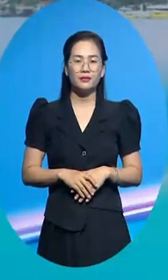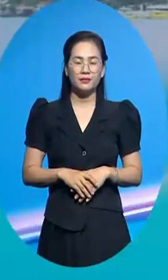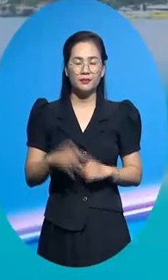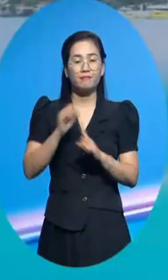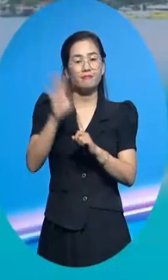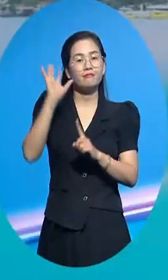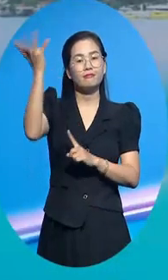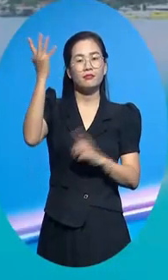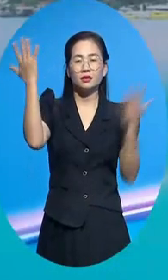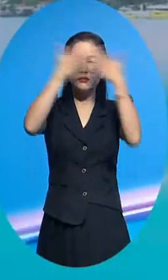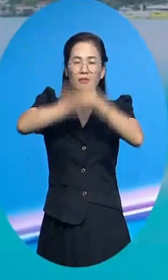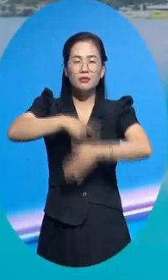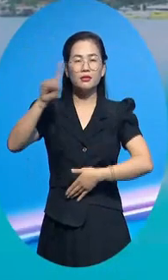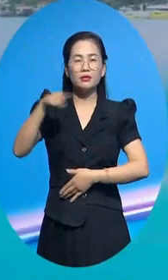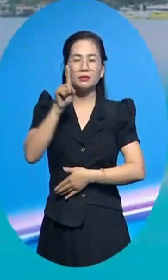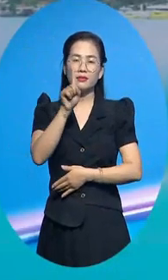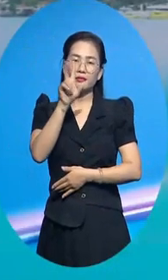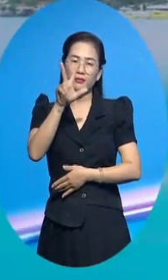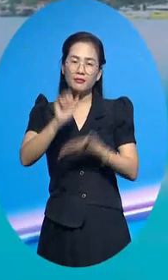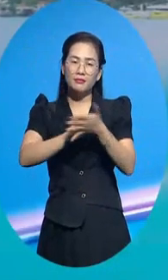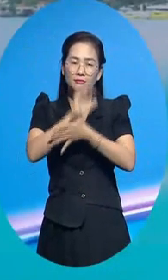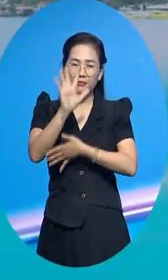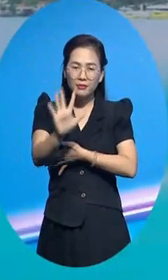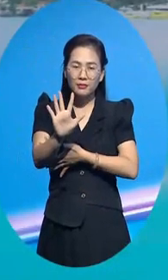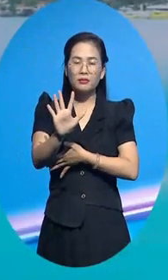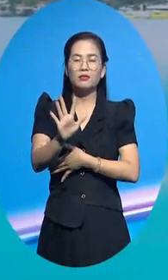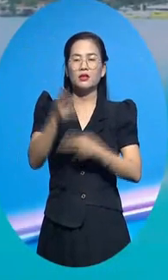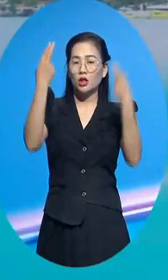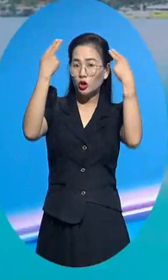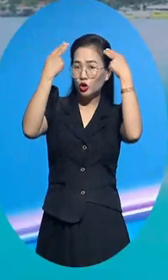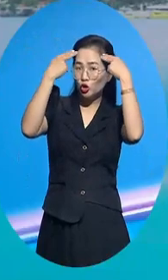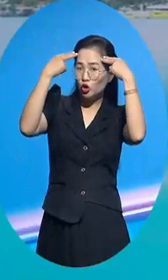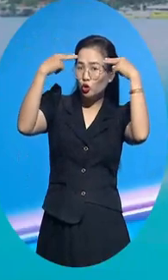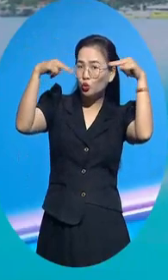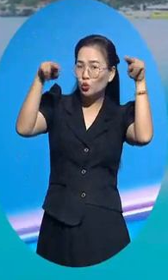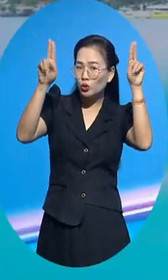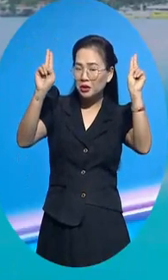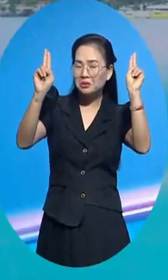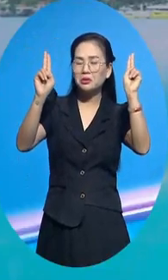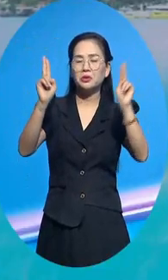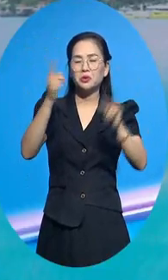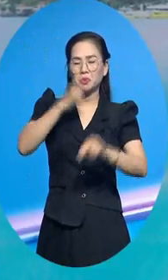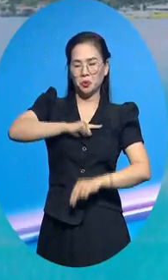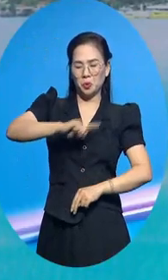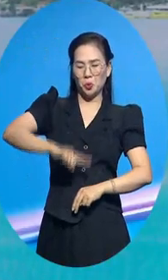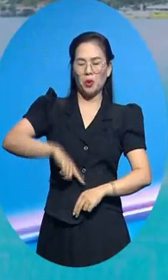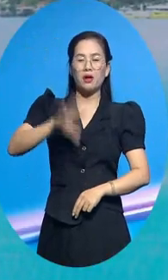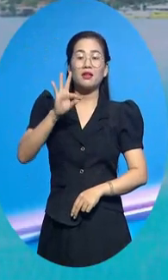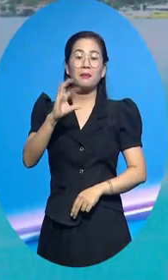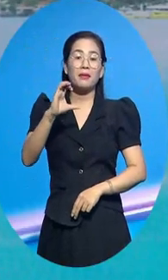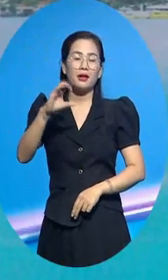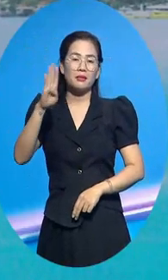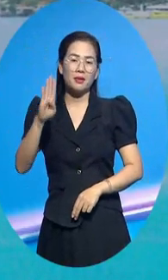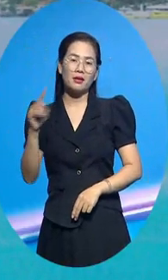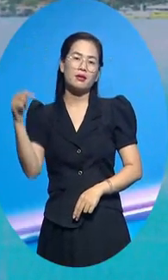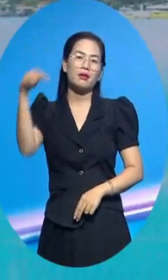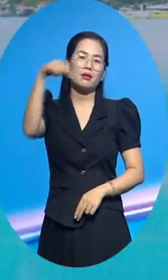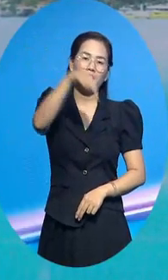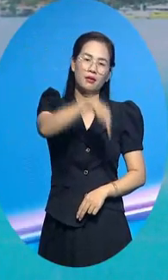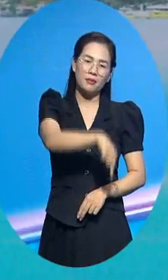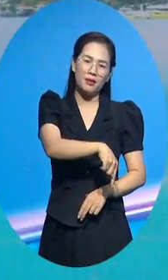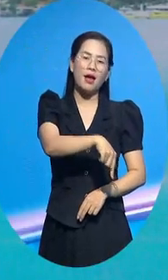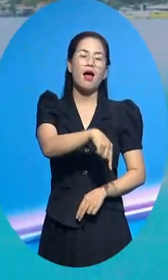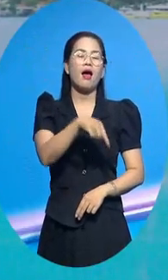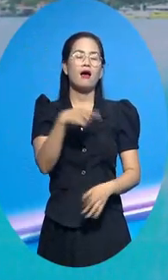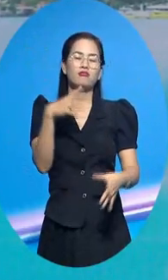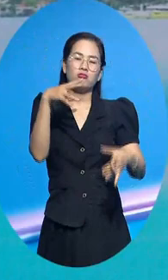Tin thế giới, tối ngày 18 tháng 5 theo giờ địa phương, Chủ tịch Trung Quốc Tập Cận Bình đã khai mạc hội nghị thượng đỉnh Trung Á tại tỉnh Thiểm Tây, sự kiện nhằm